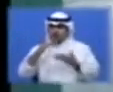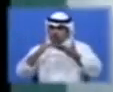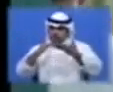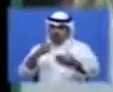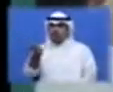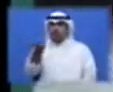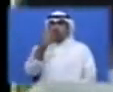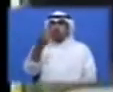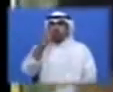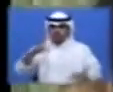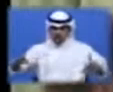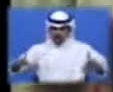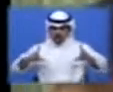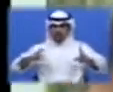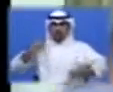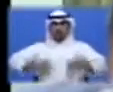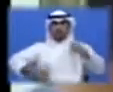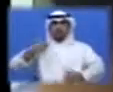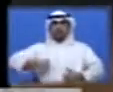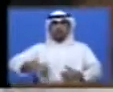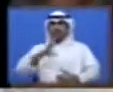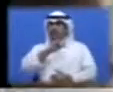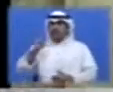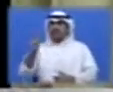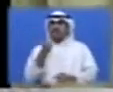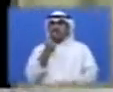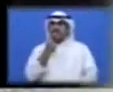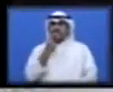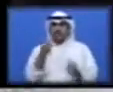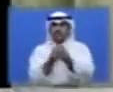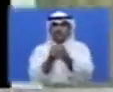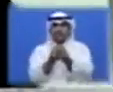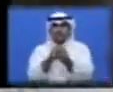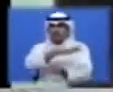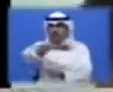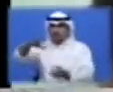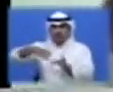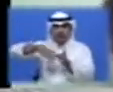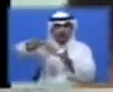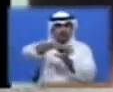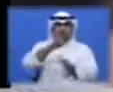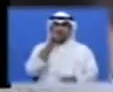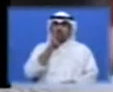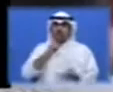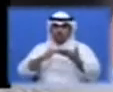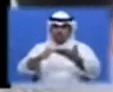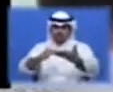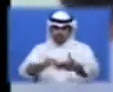مختلفة كالأشعة والجراحة والمسالك البولية والأسنان وغيرها من الأقسام الهامة.